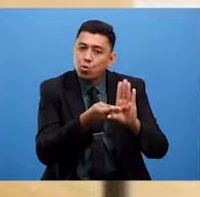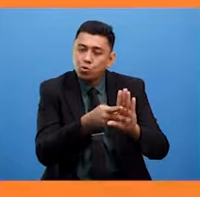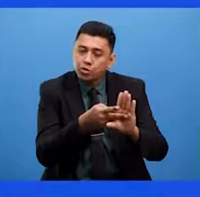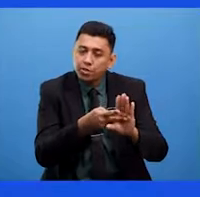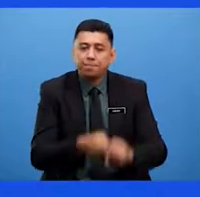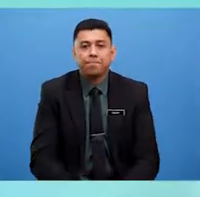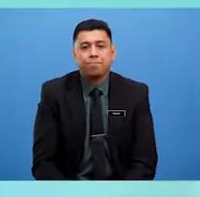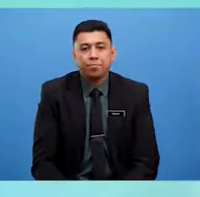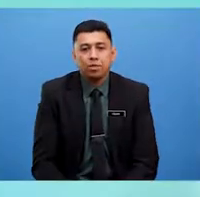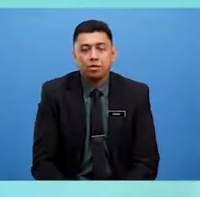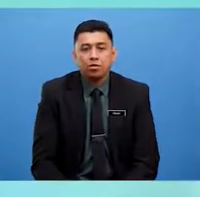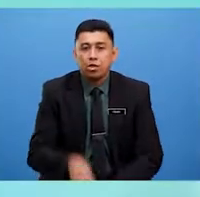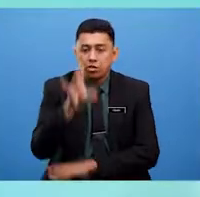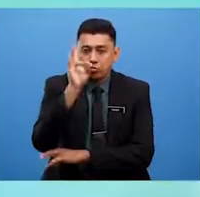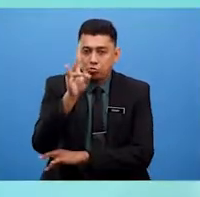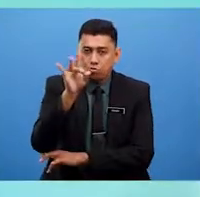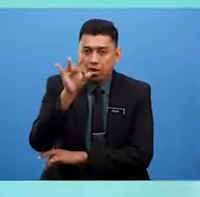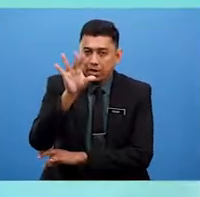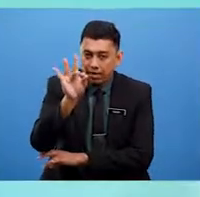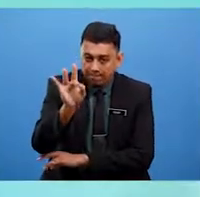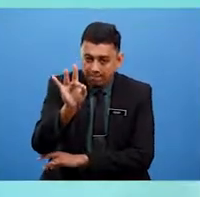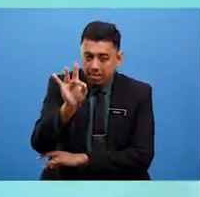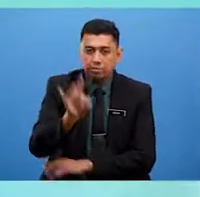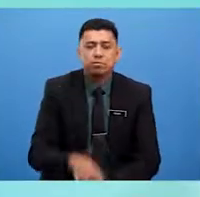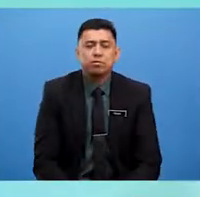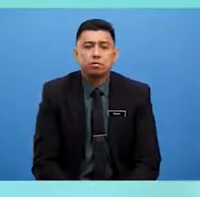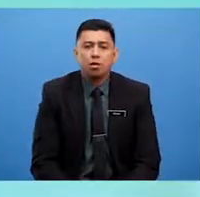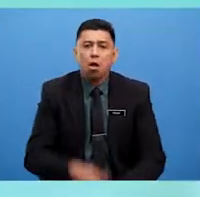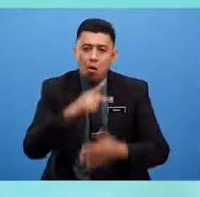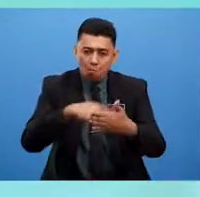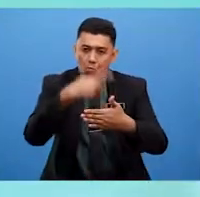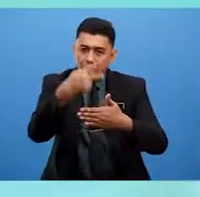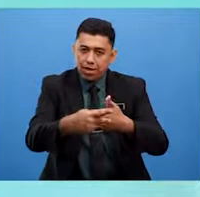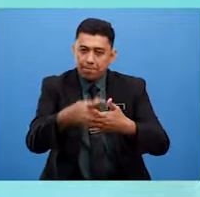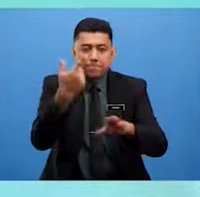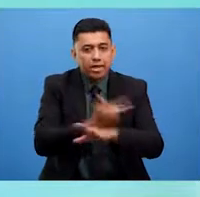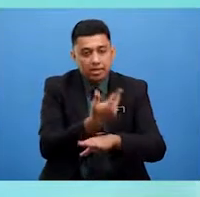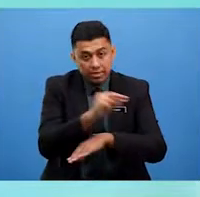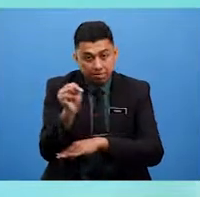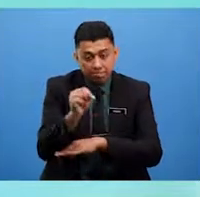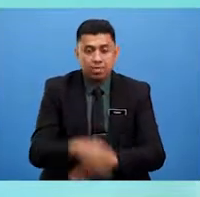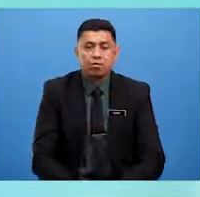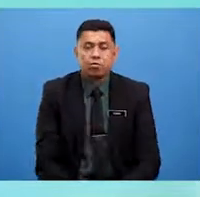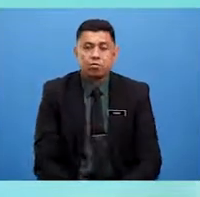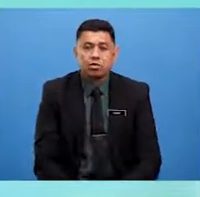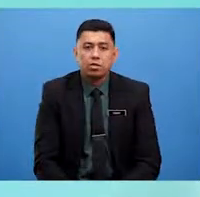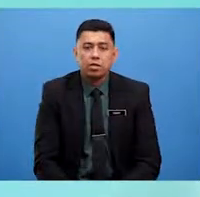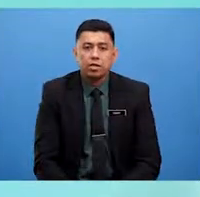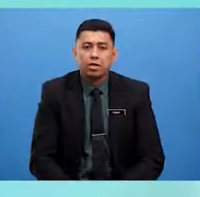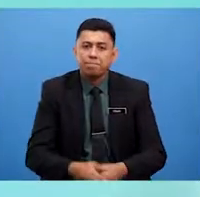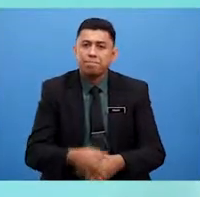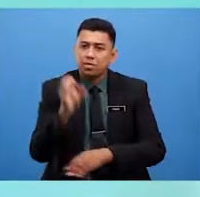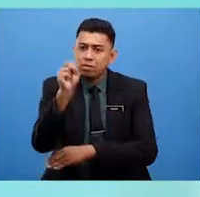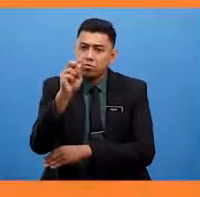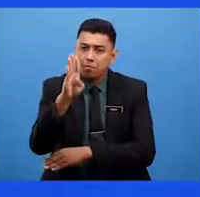mengenai subtajuk 7.8 iaitu program latihan. Program latihan merupakan subtajuk